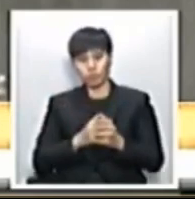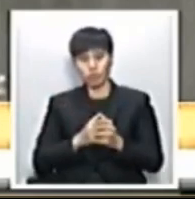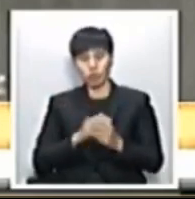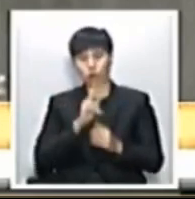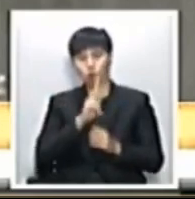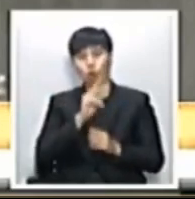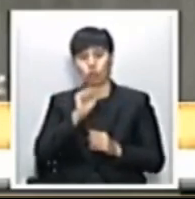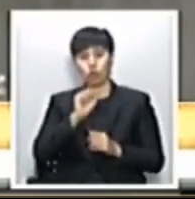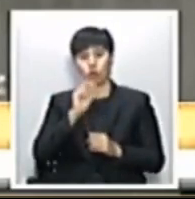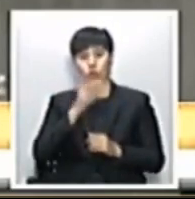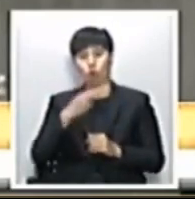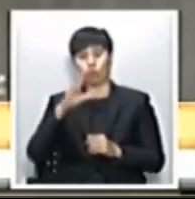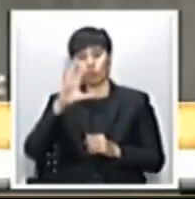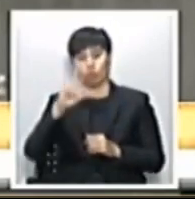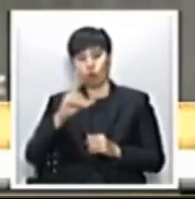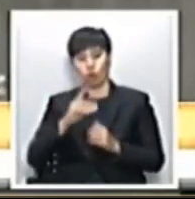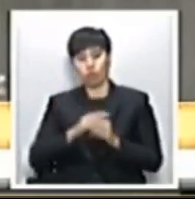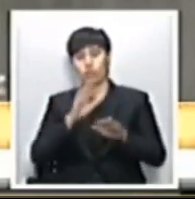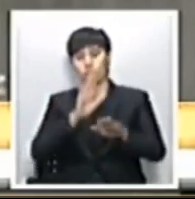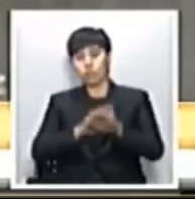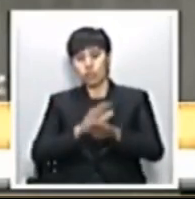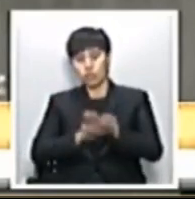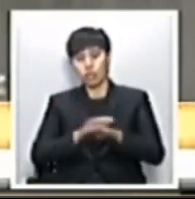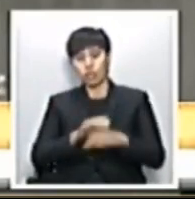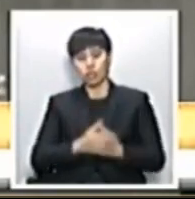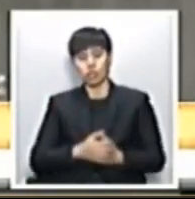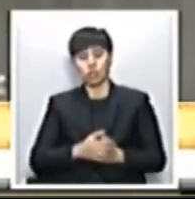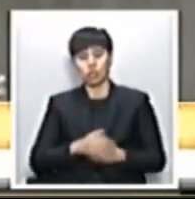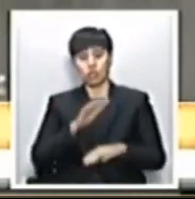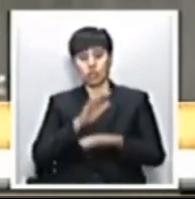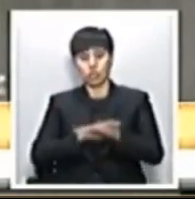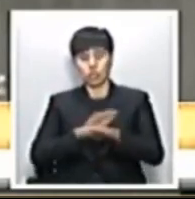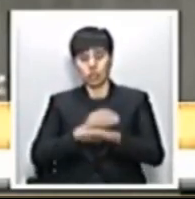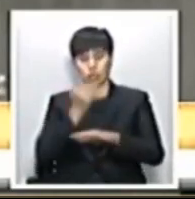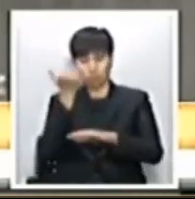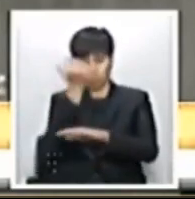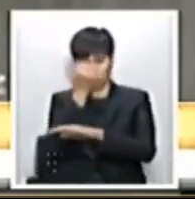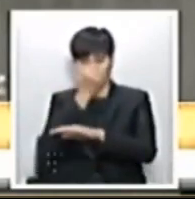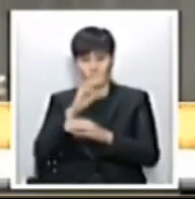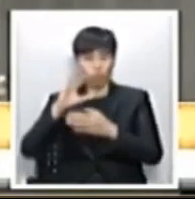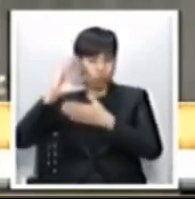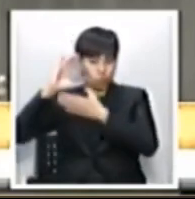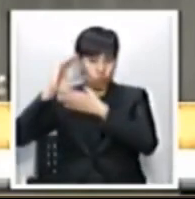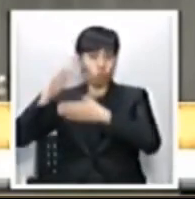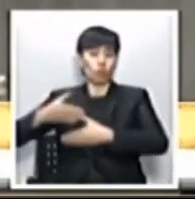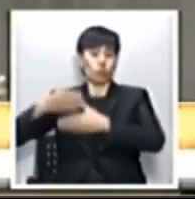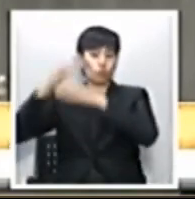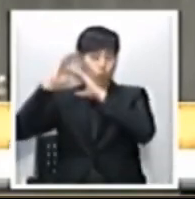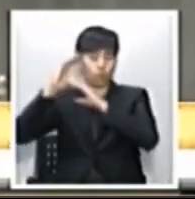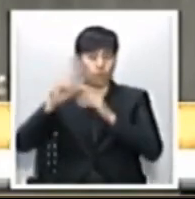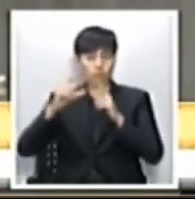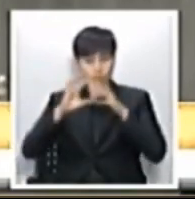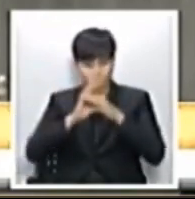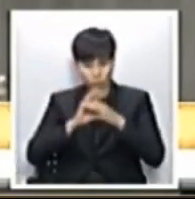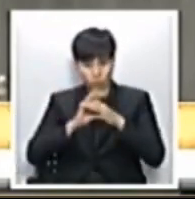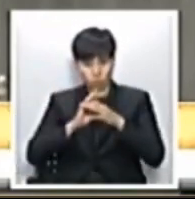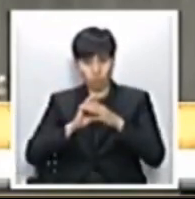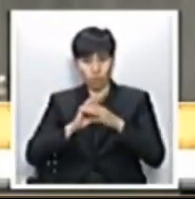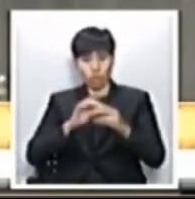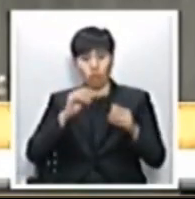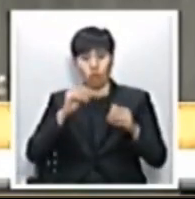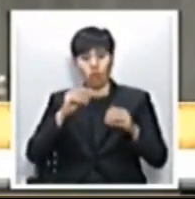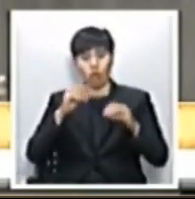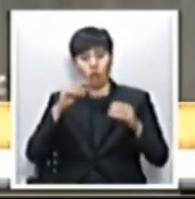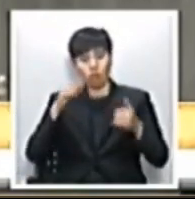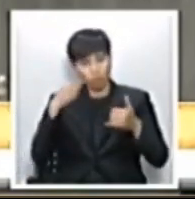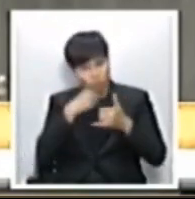ทช.ควรต้องตักเตือนค่ะท่านประธานไม่ให้รายการพวกนี้ทบทวนเนื้อหาของตัวเองในเรื่องของการสร้างความรุนแร